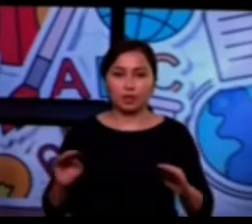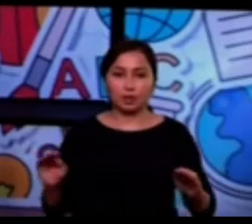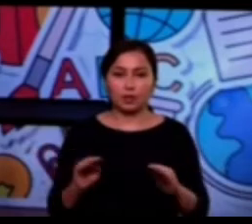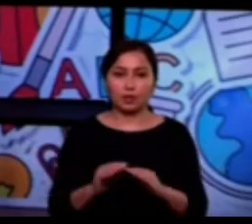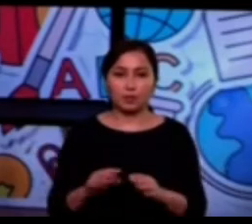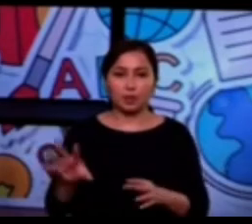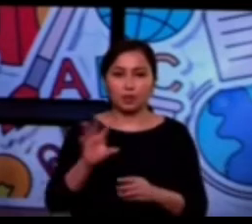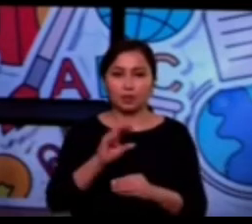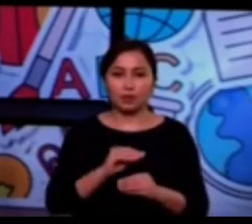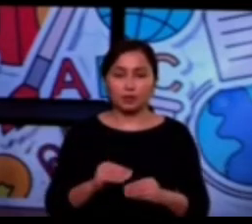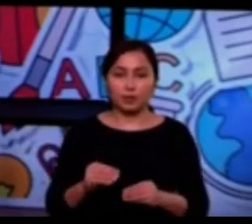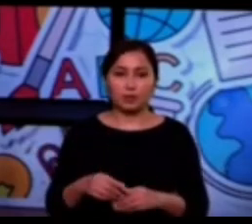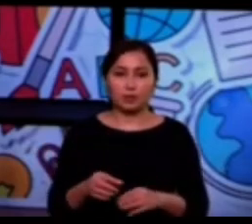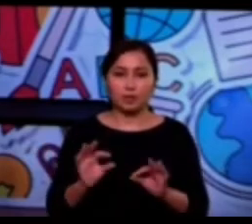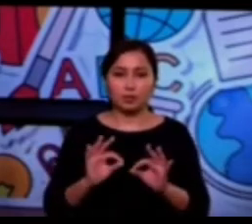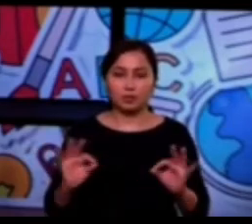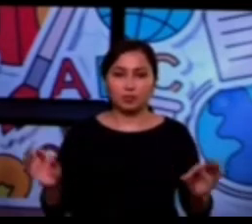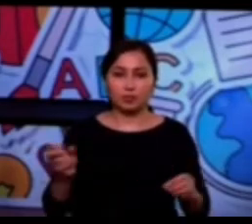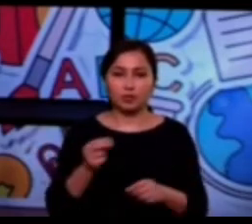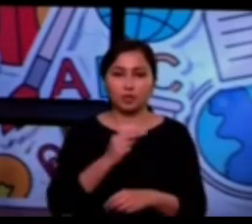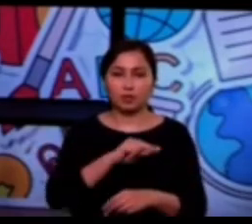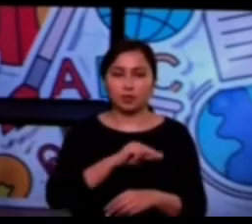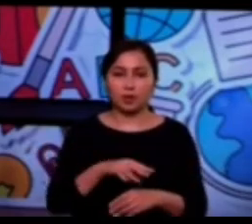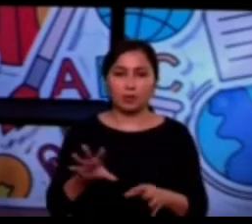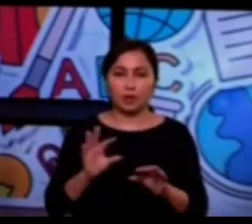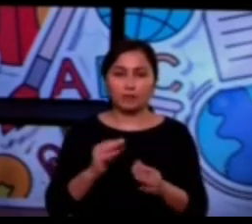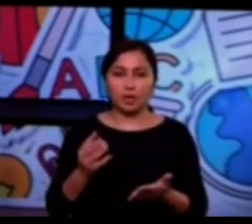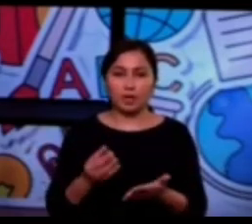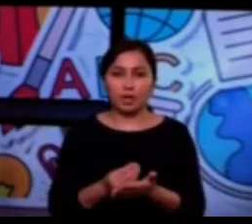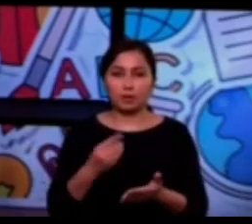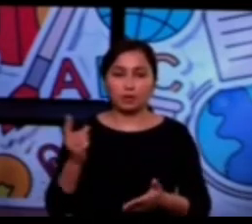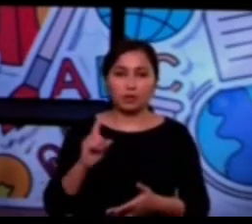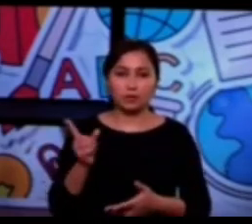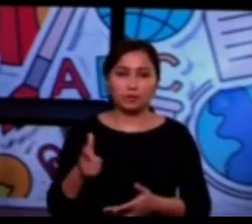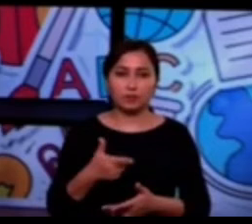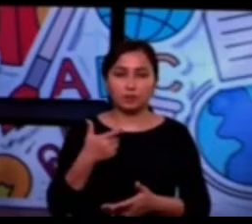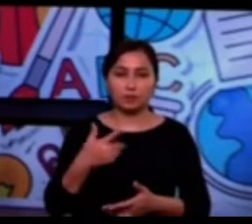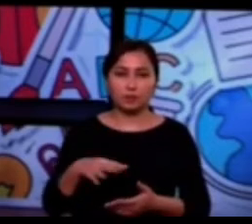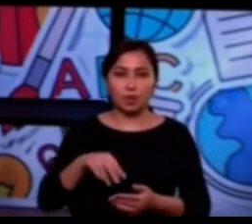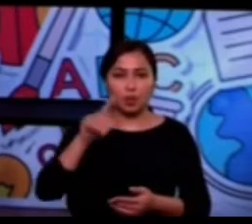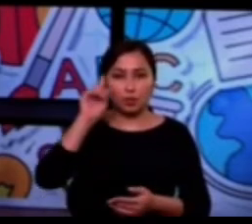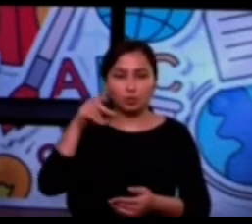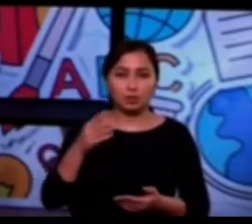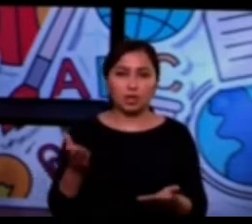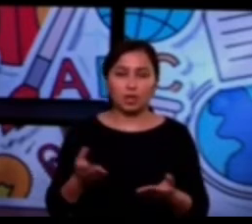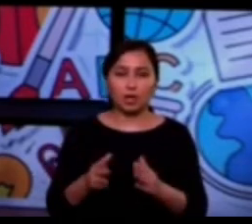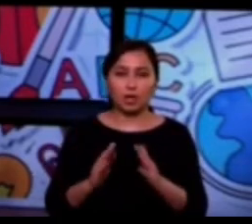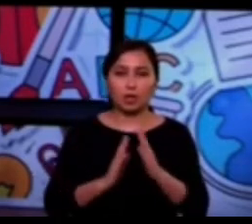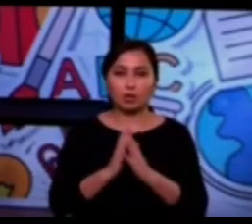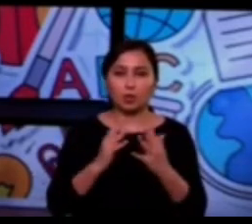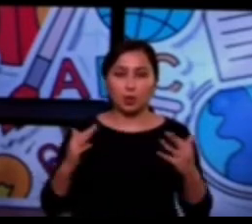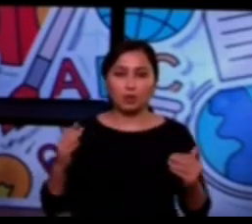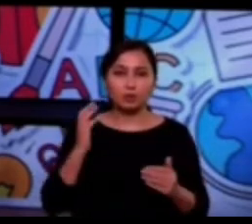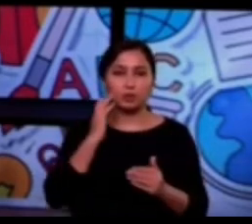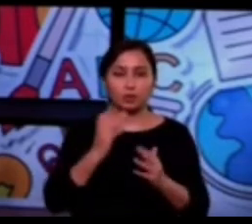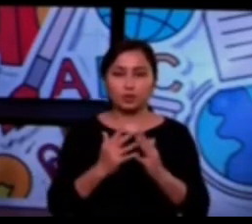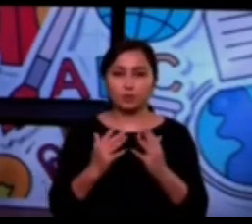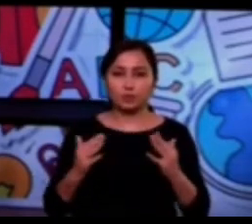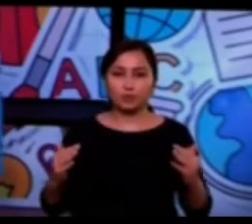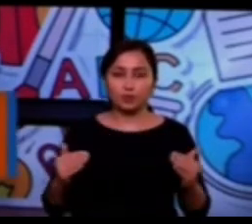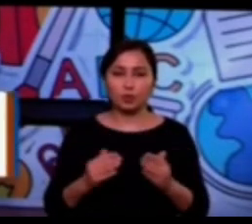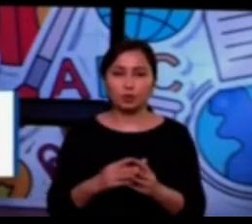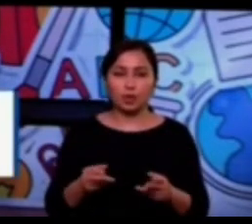Ребята, вы сегодня замечательно работали. Вы отгадывали загадки, узнали, какие овощи и фрукты приготовила для